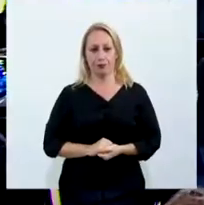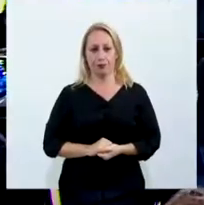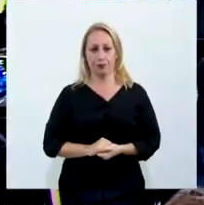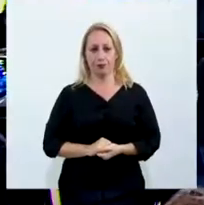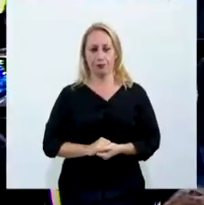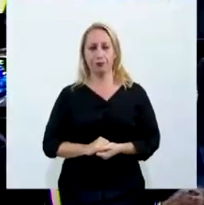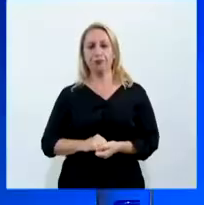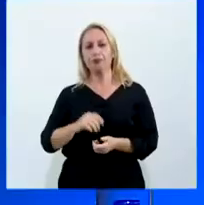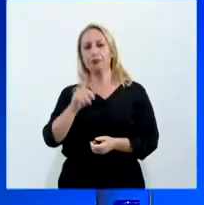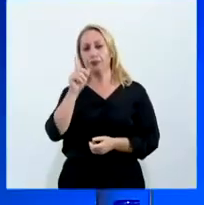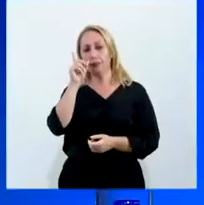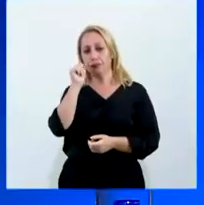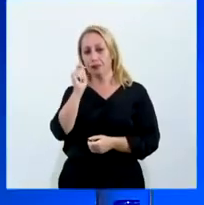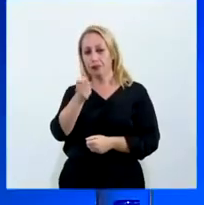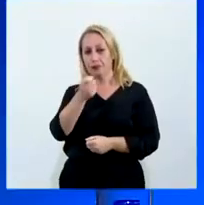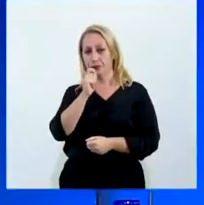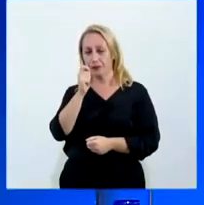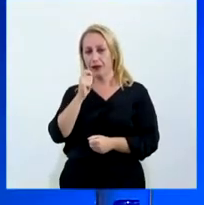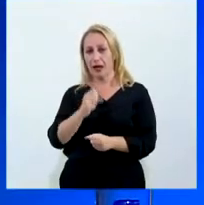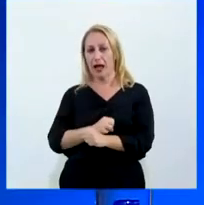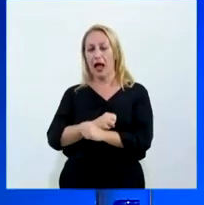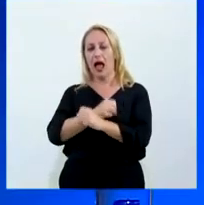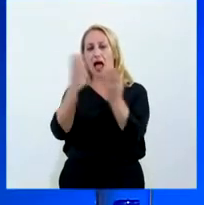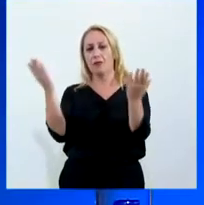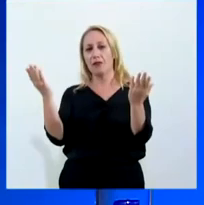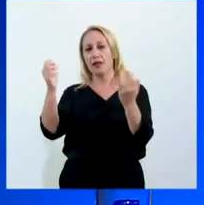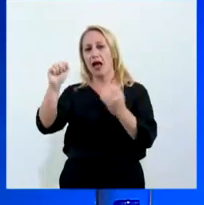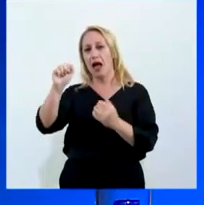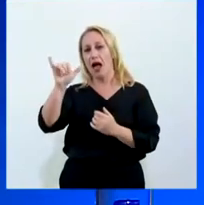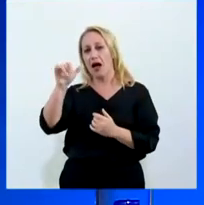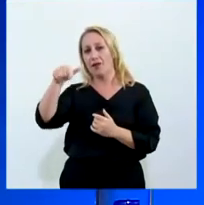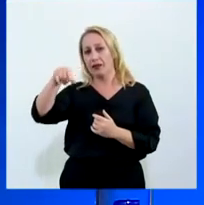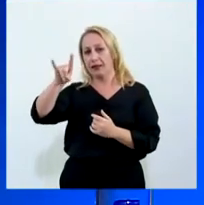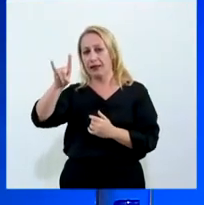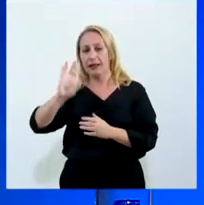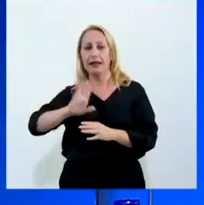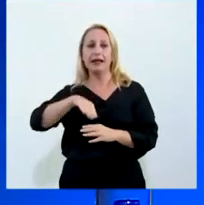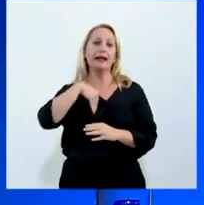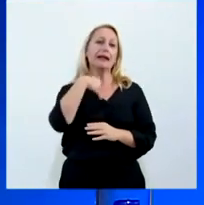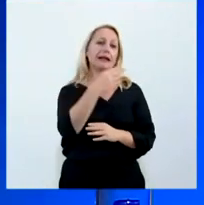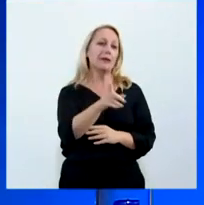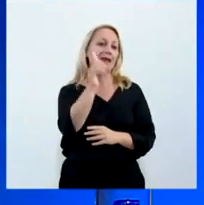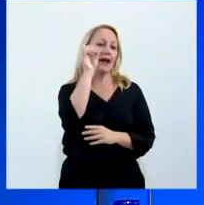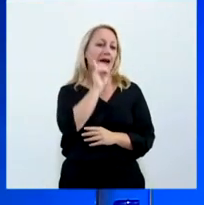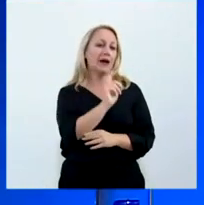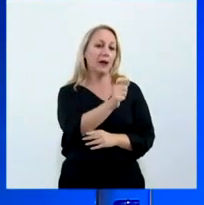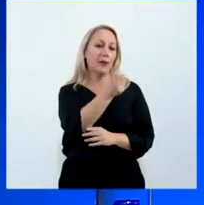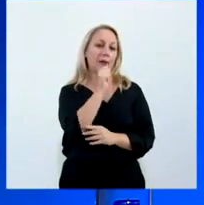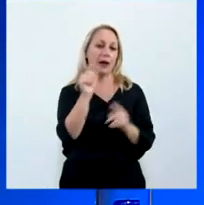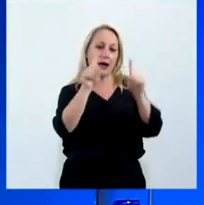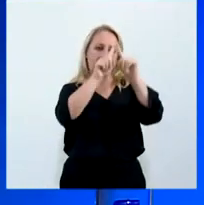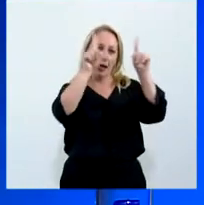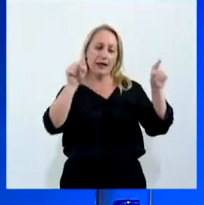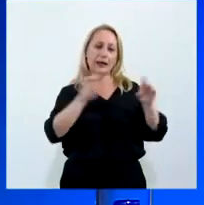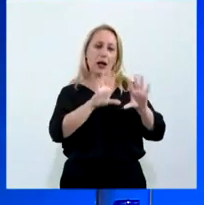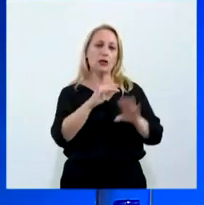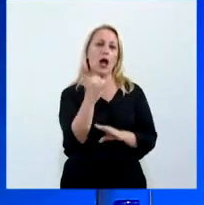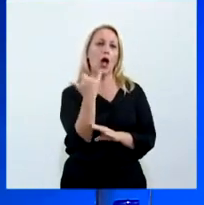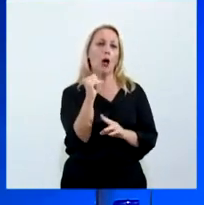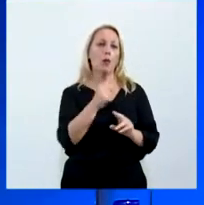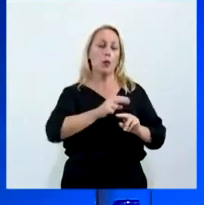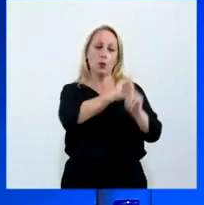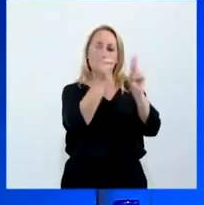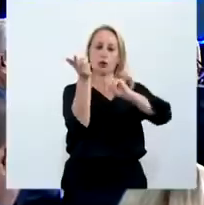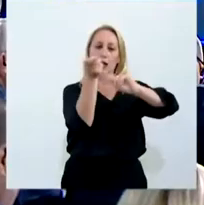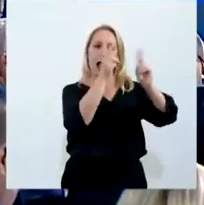Ο Κώστας Αβόπουλος από την εφημερίδα Αυγή και να ετοιμάζεται η Λίνα Κλήτου από την τηλεοπτικό σταθμό Blue Sky.